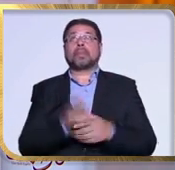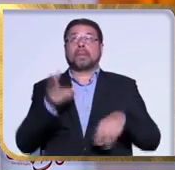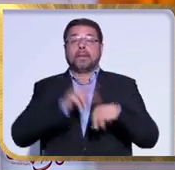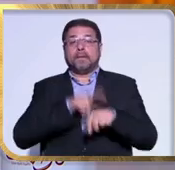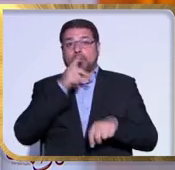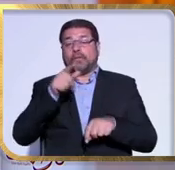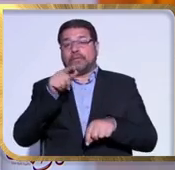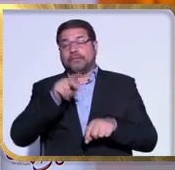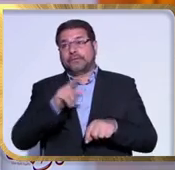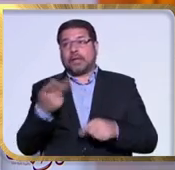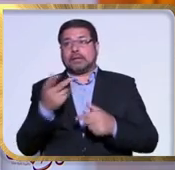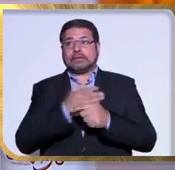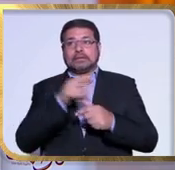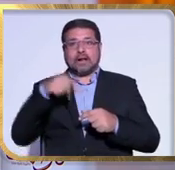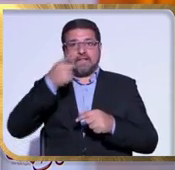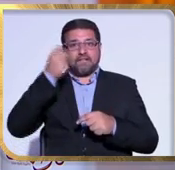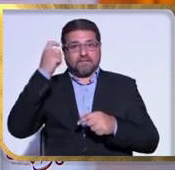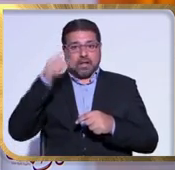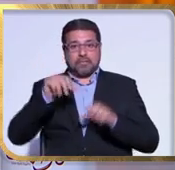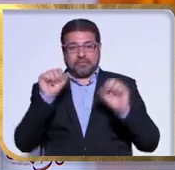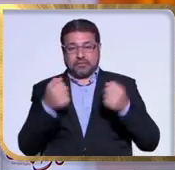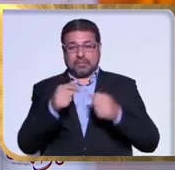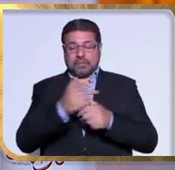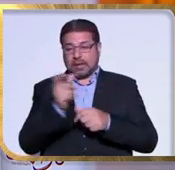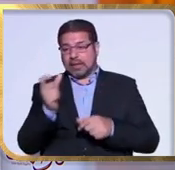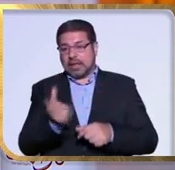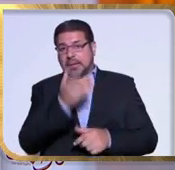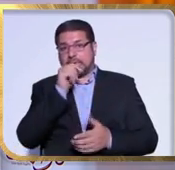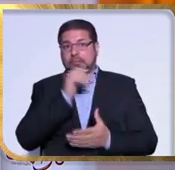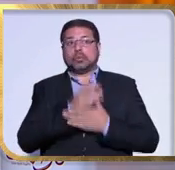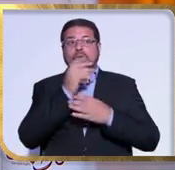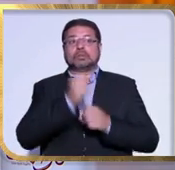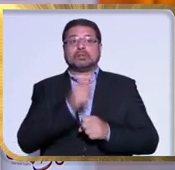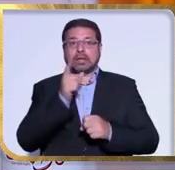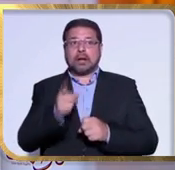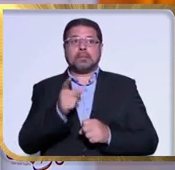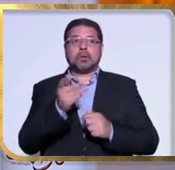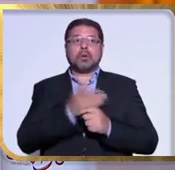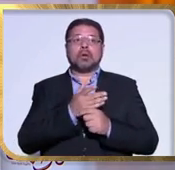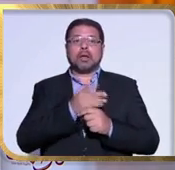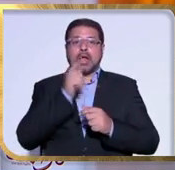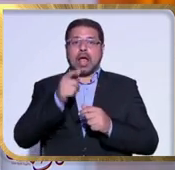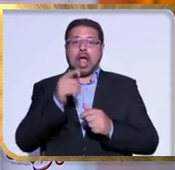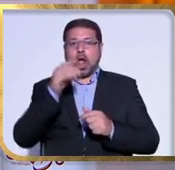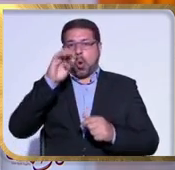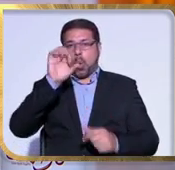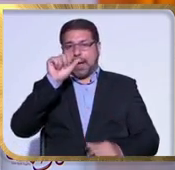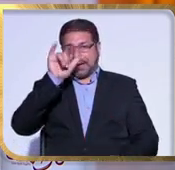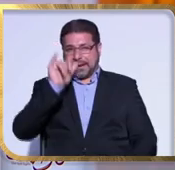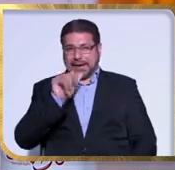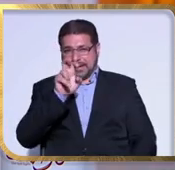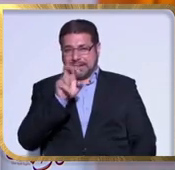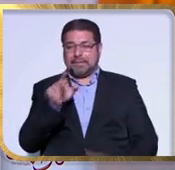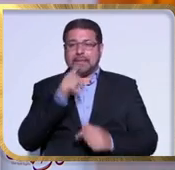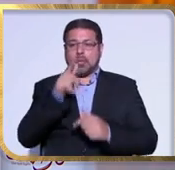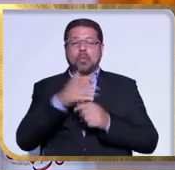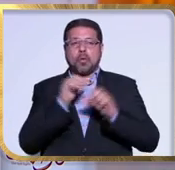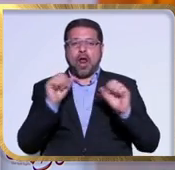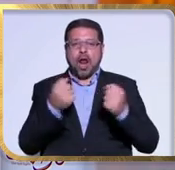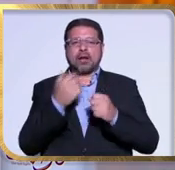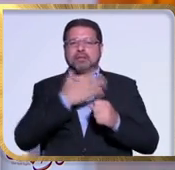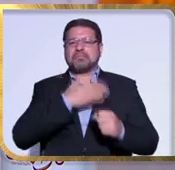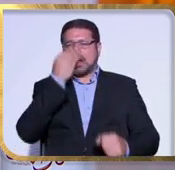ذهب يعني هم فهموا ان النهي بتاع النبي عليه الصلاه والسلام لستنا جويريه انه